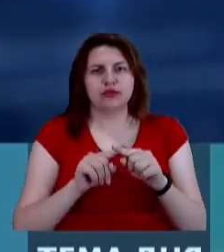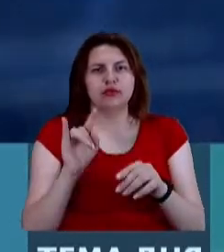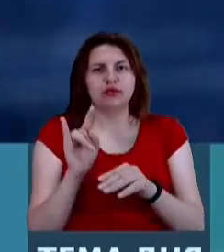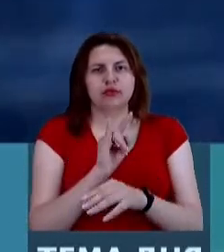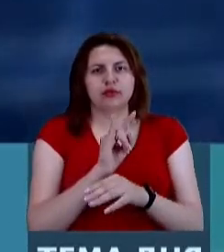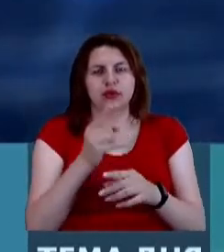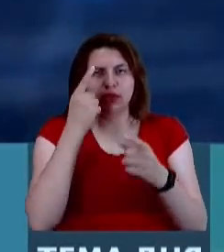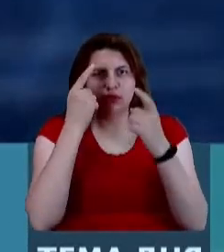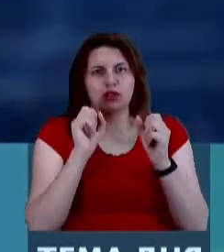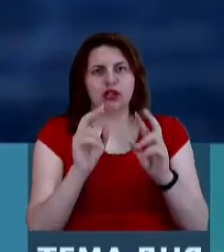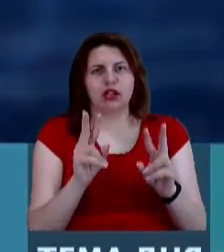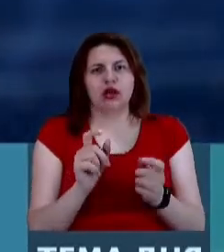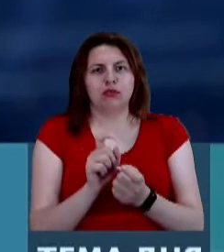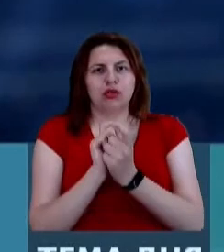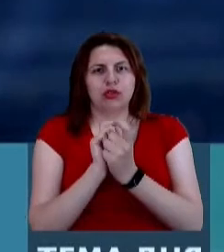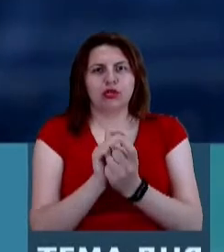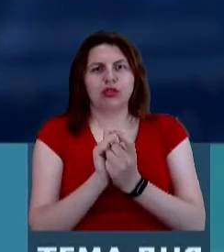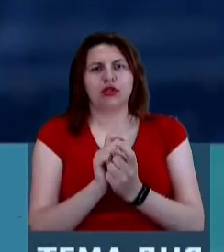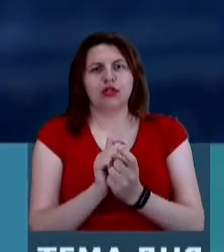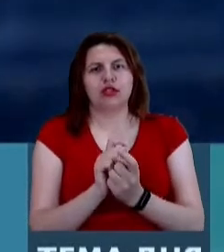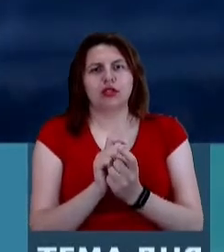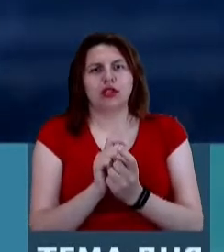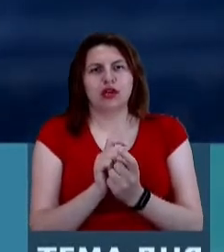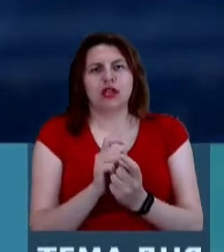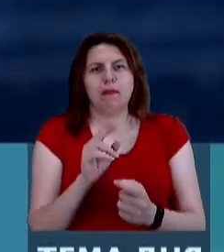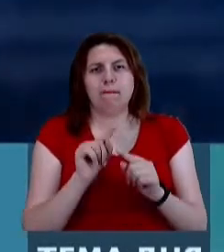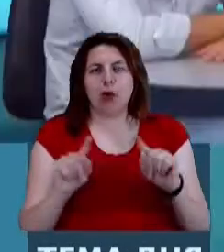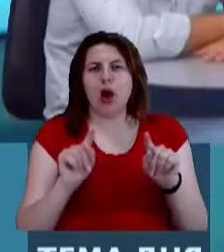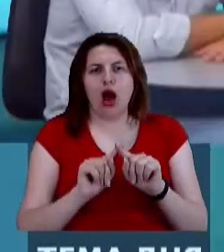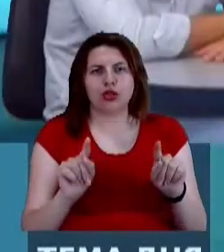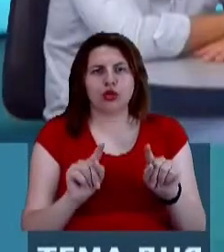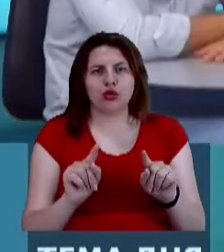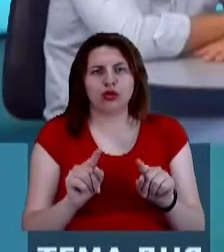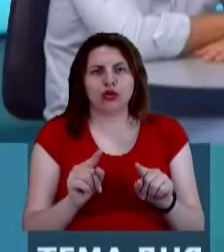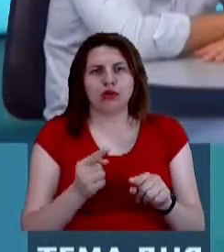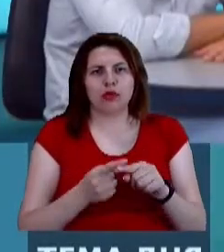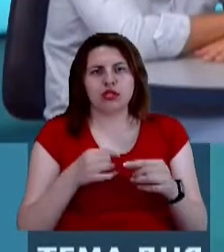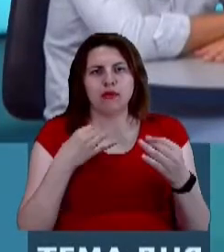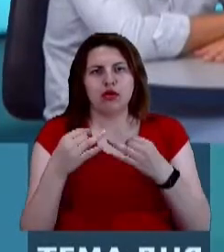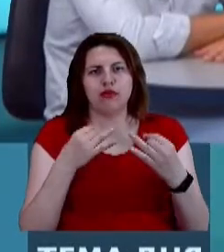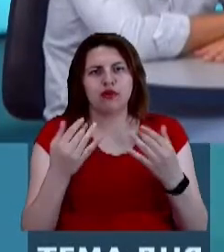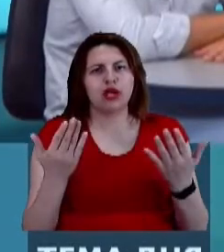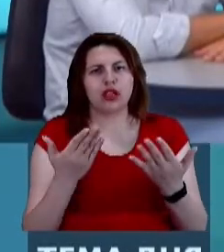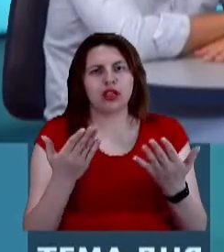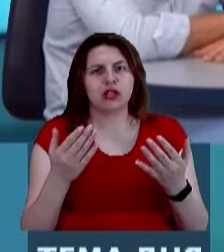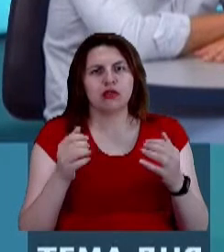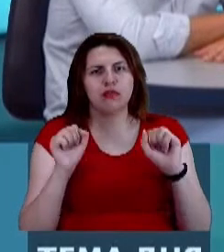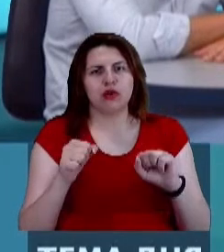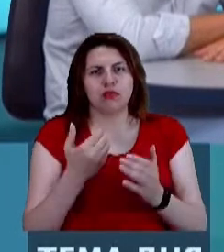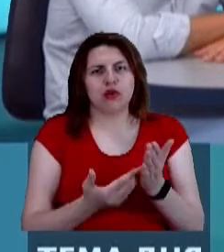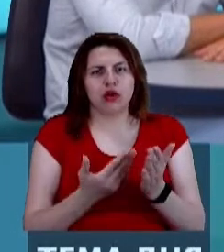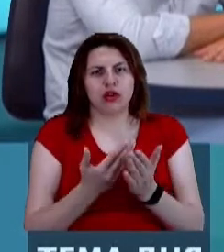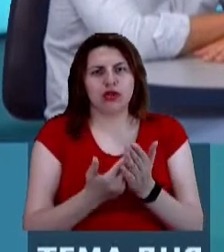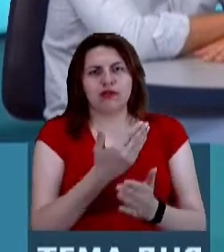боротися з дезінформацією, так і з пропагандою. А, власне, давайте про це і поговоримо тоді. От які б, можливо, поради ви дали? Знаєте, ну, треба